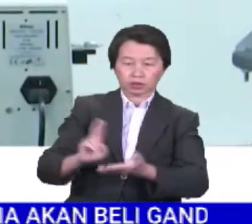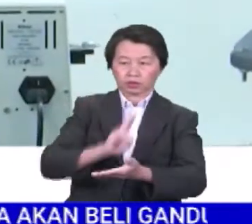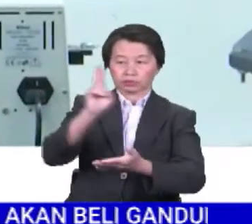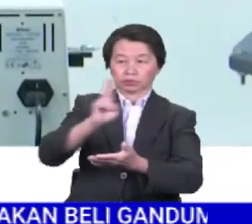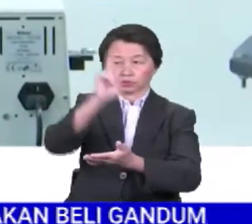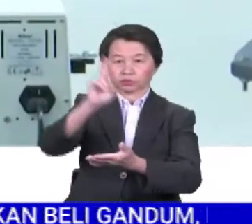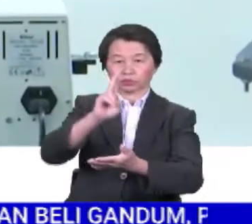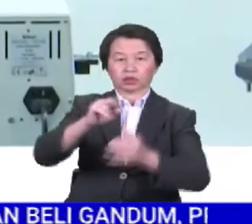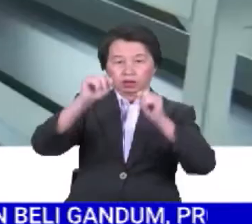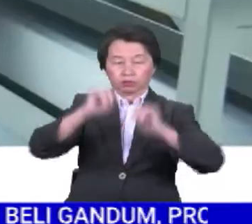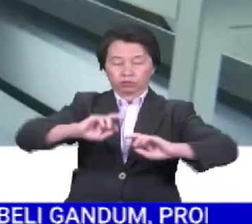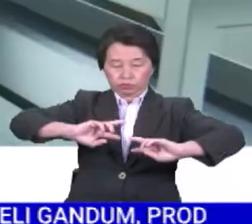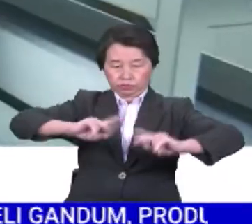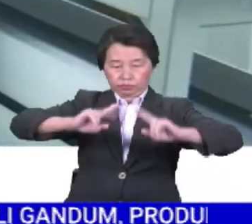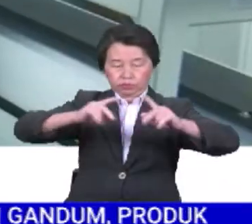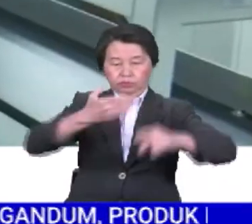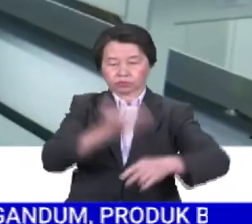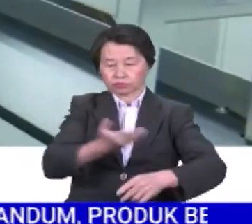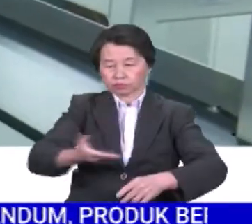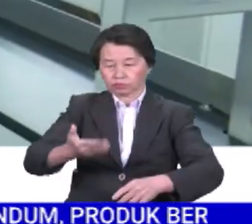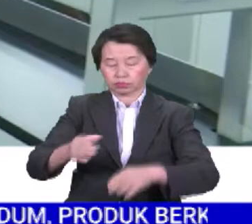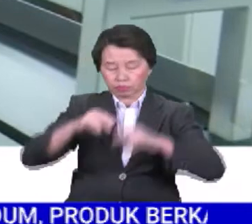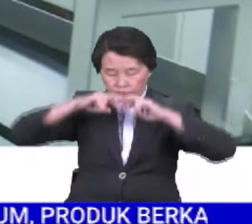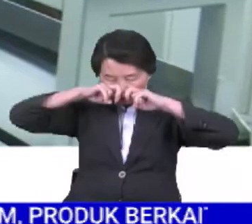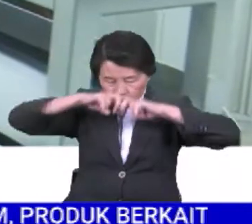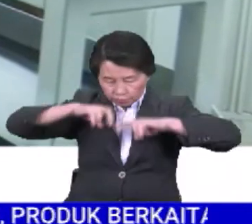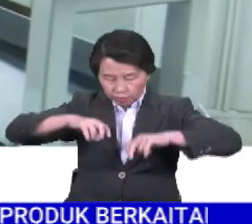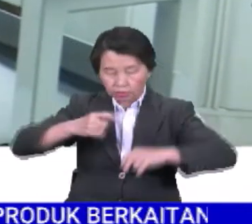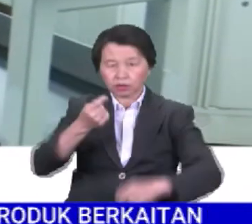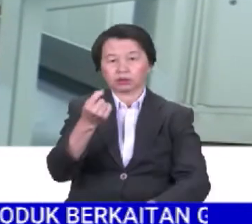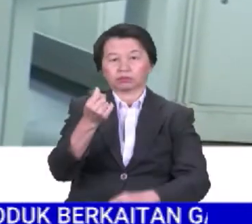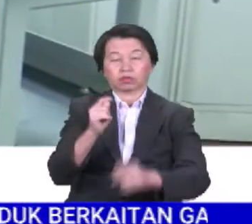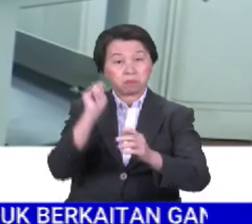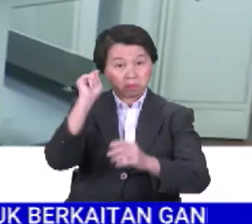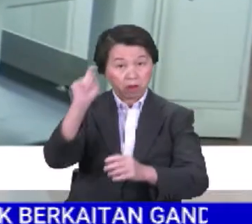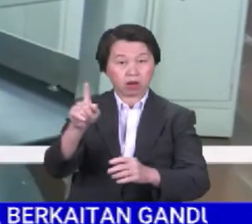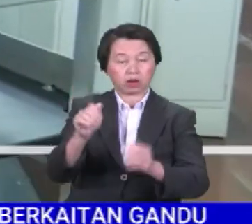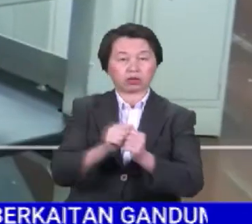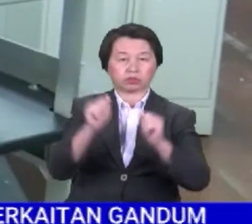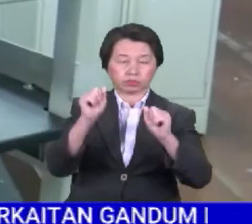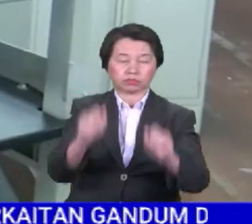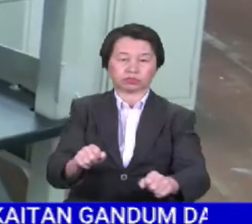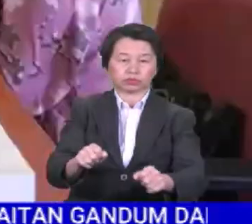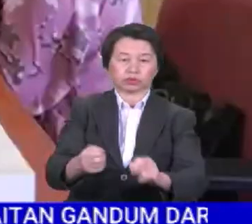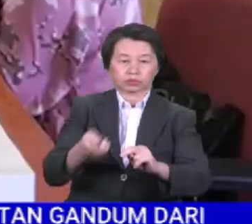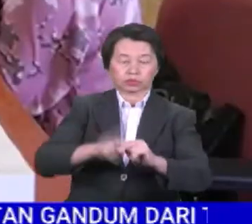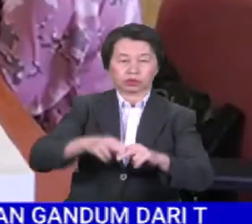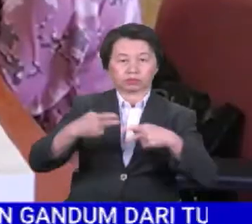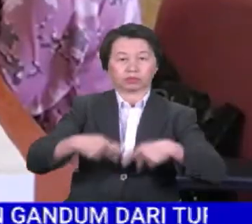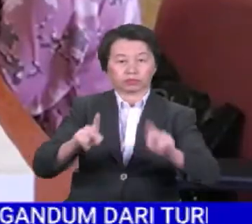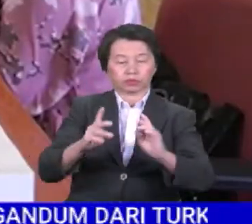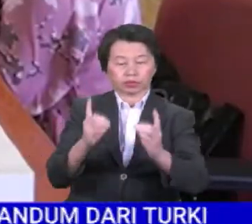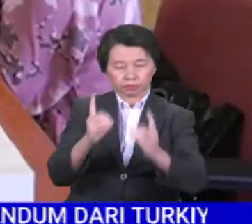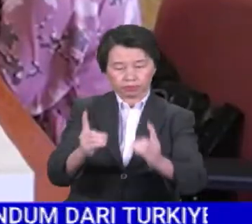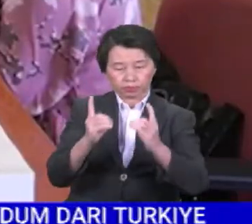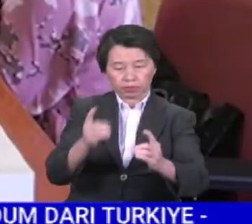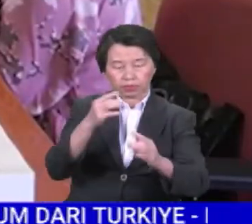universiti dapat meningkatkan produk-produk penyelidikan bernilai tinggi yang sekaligus menambah peluang